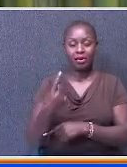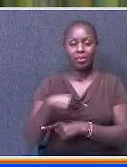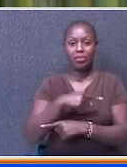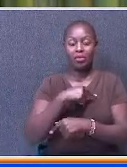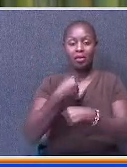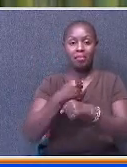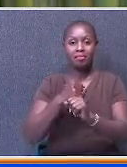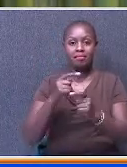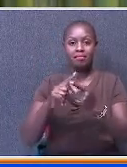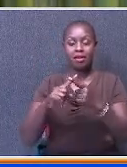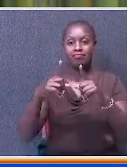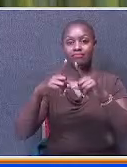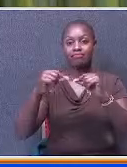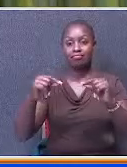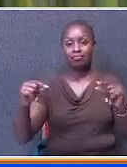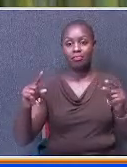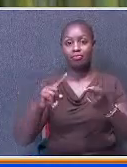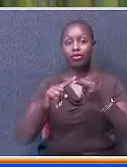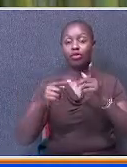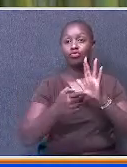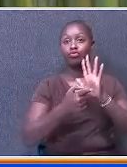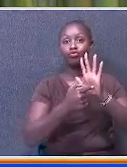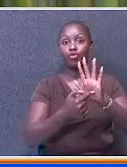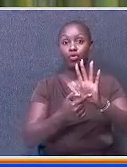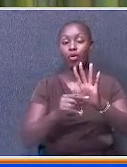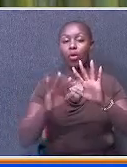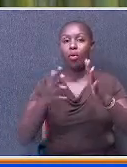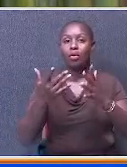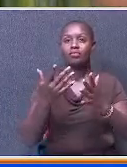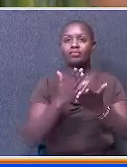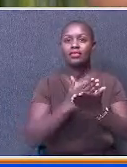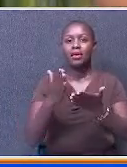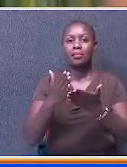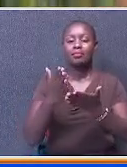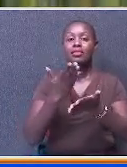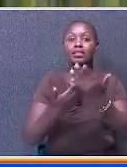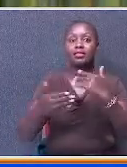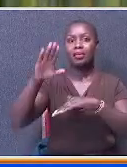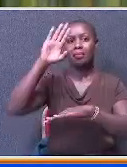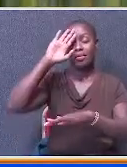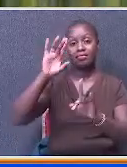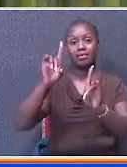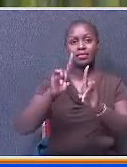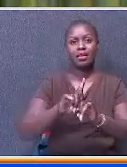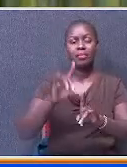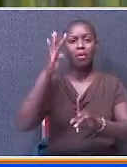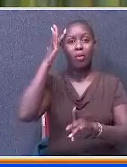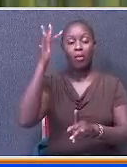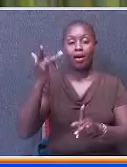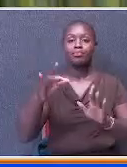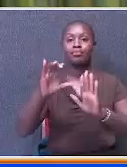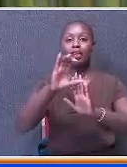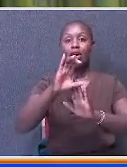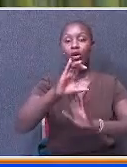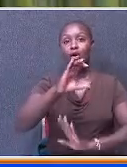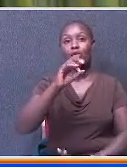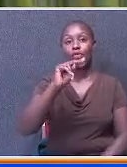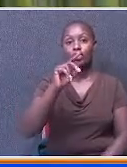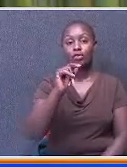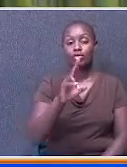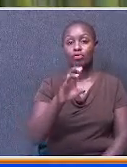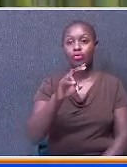to express our disillusionment to some extent and disappointment, so that the constituents who sent us